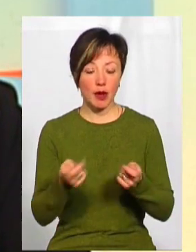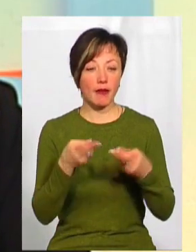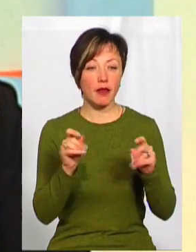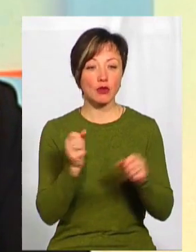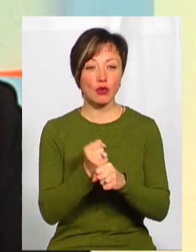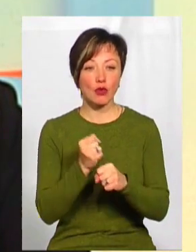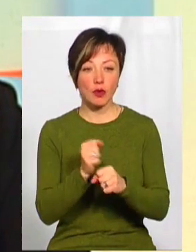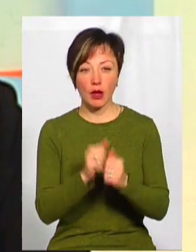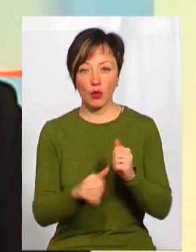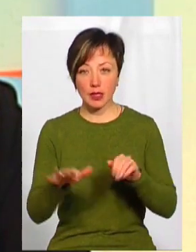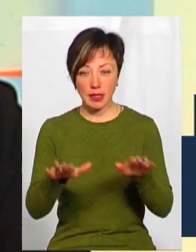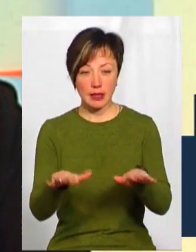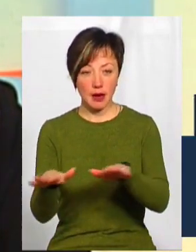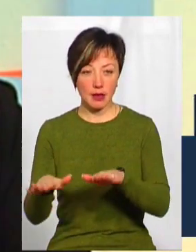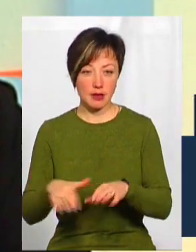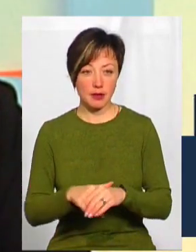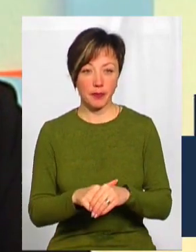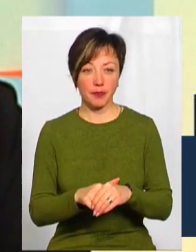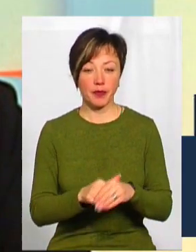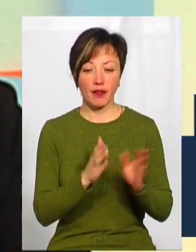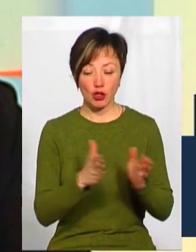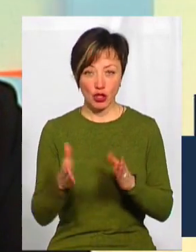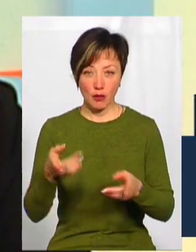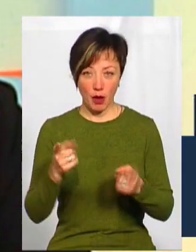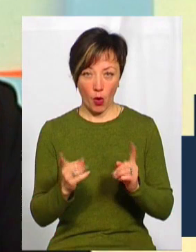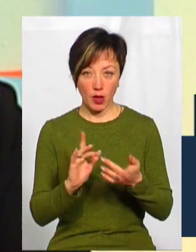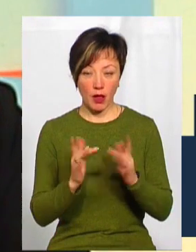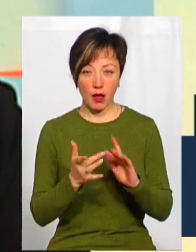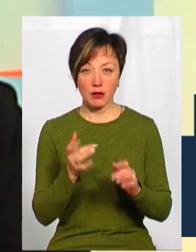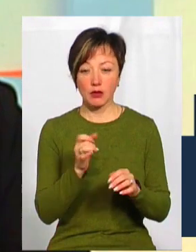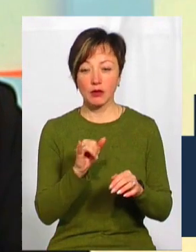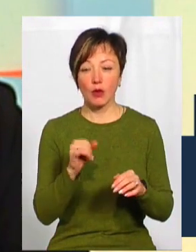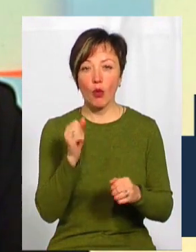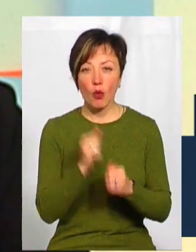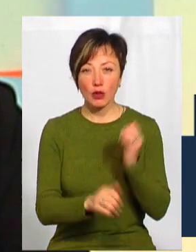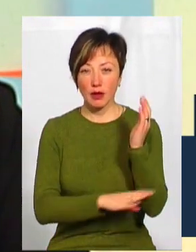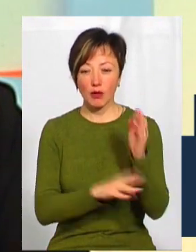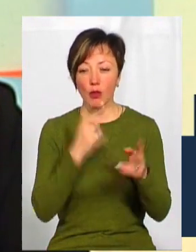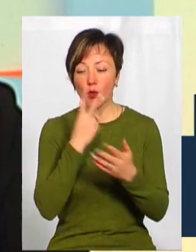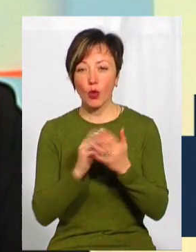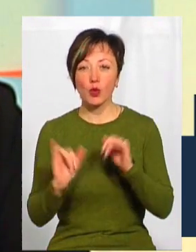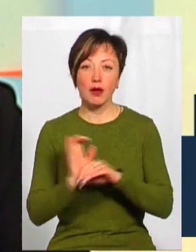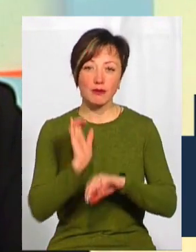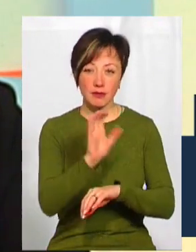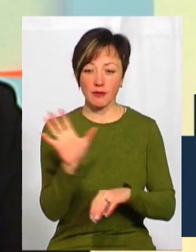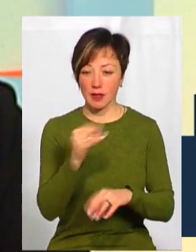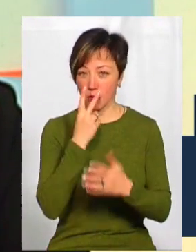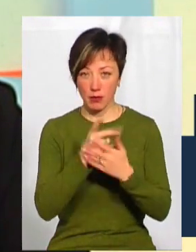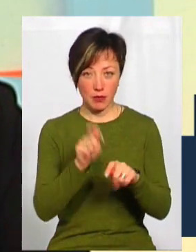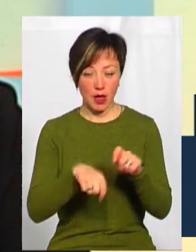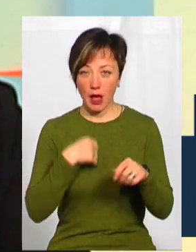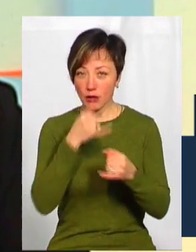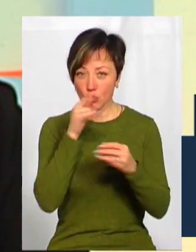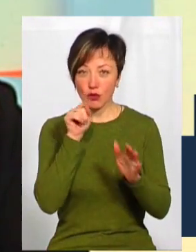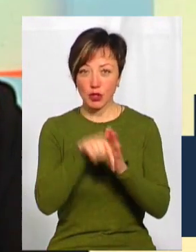дещо робиться на кожній ділянці. В режимі онлайн кожну колодку, куди вона їде, все можна побачити, розумієте? Я не